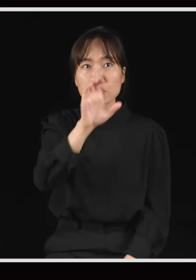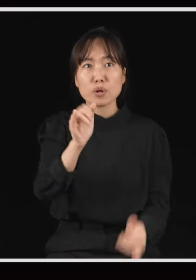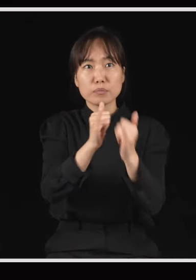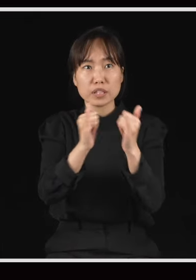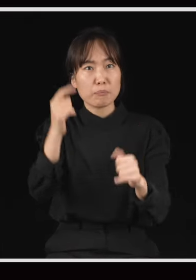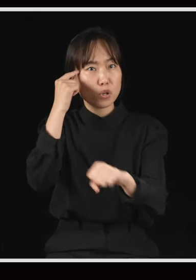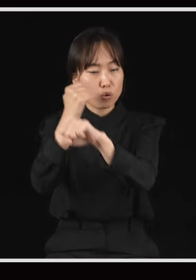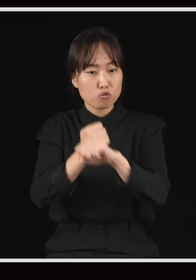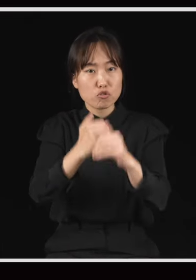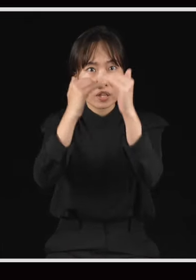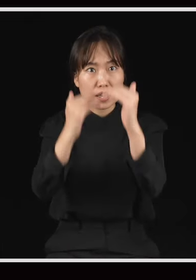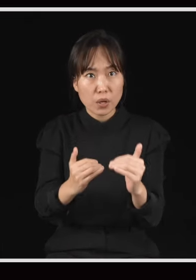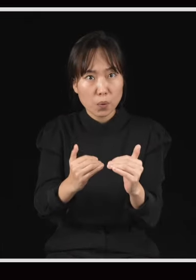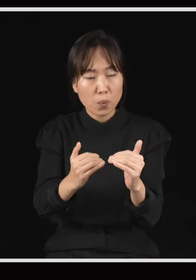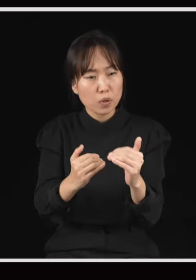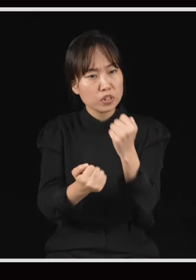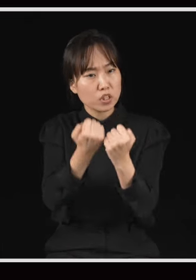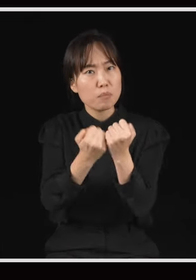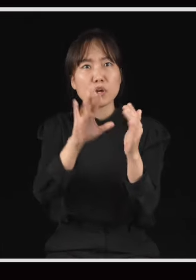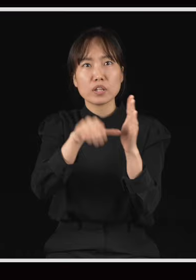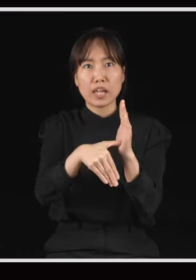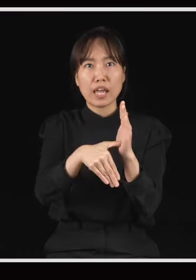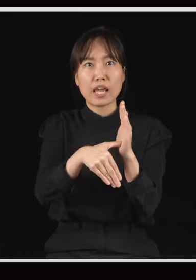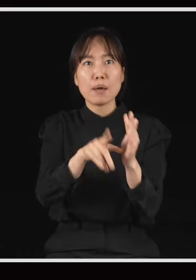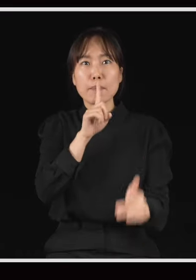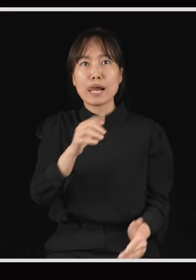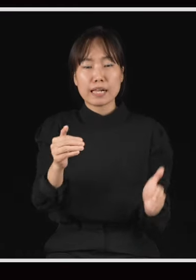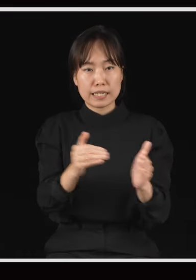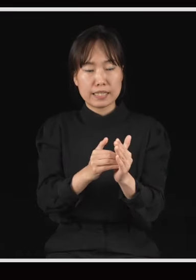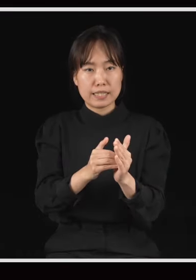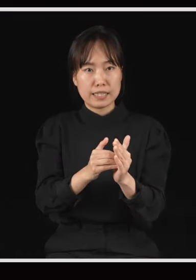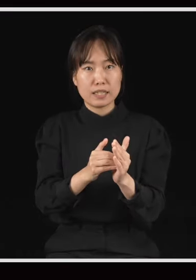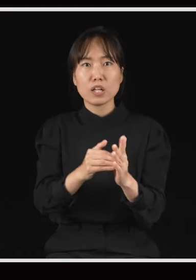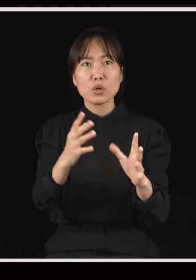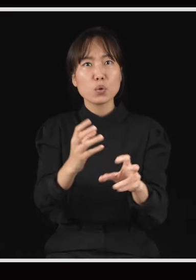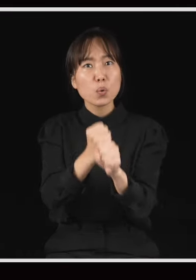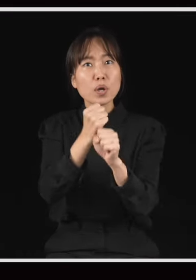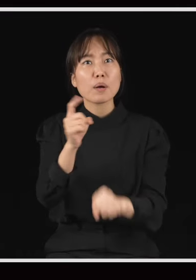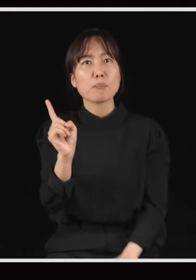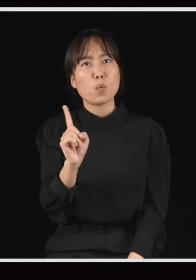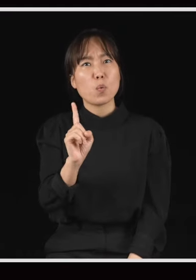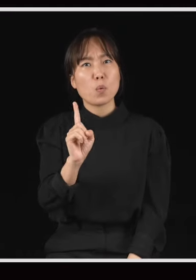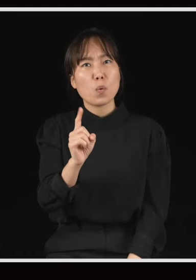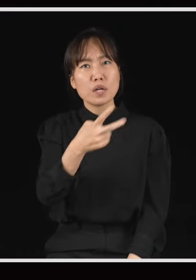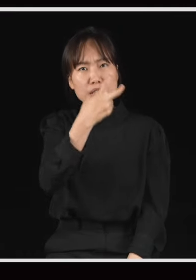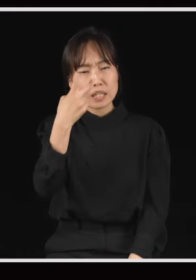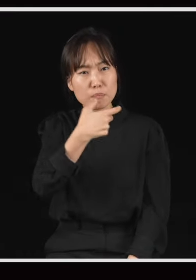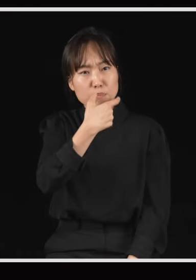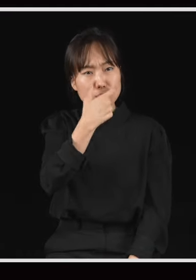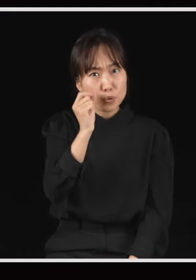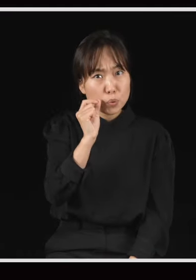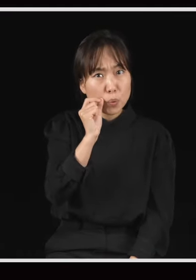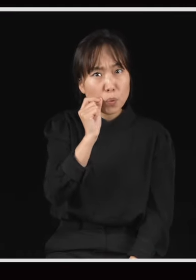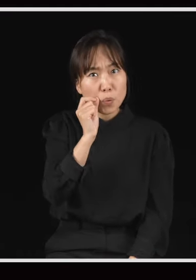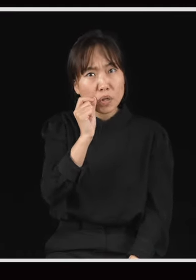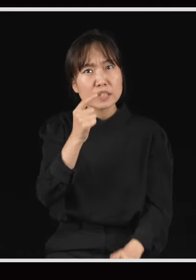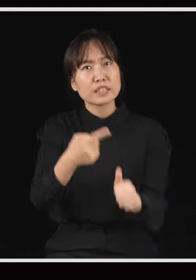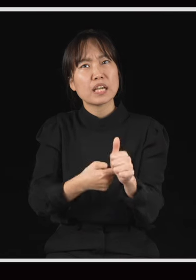유럽 사람들 DNA 연구에서 또 수면 시간에 영향이 있다고 그랬는데 그만큼 굉장히 잠은 가속노화 사이클에서 중요한 역할을